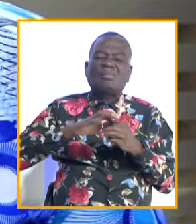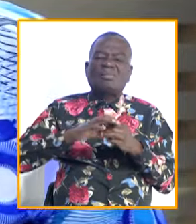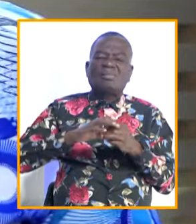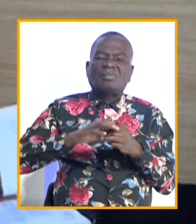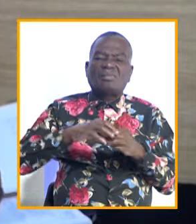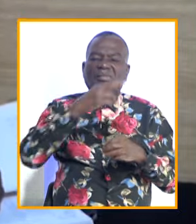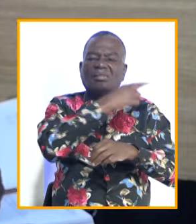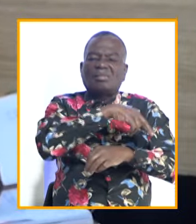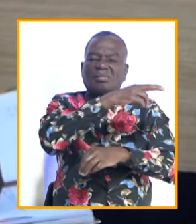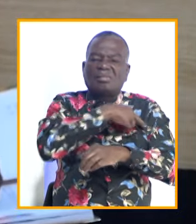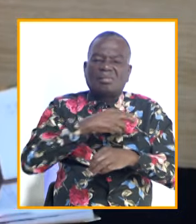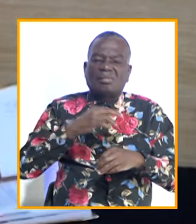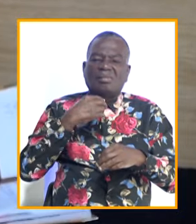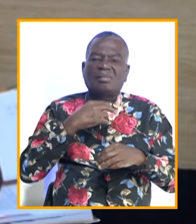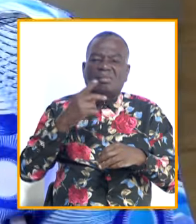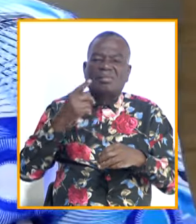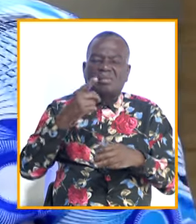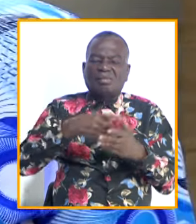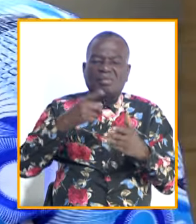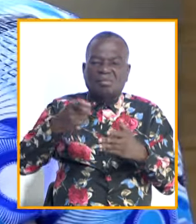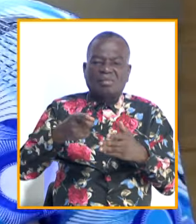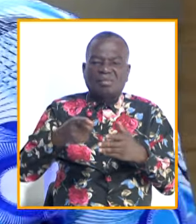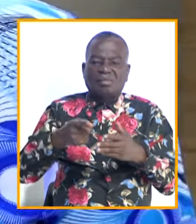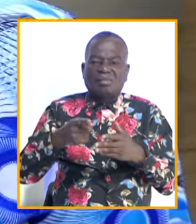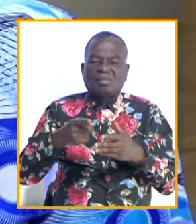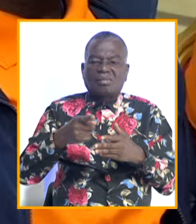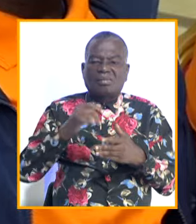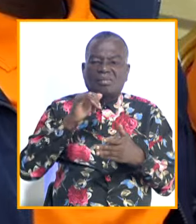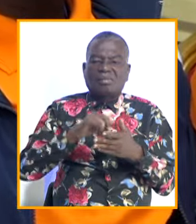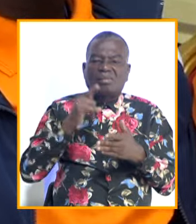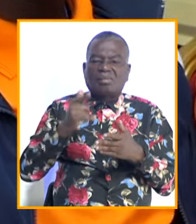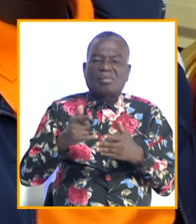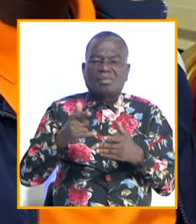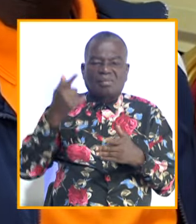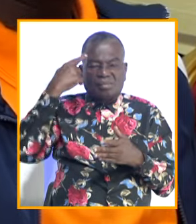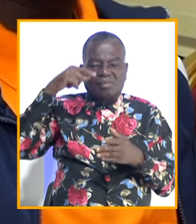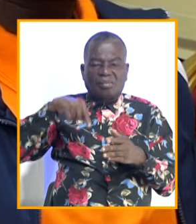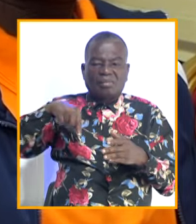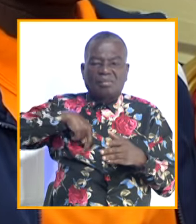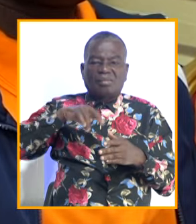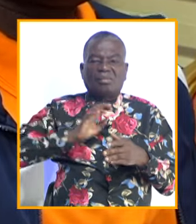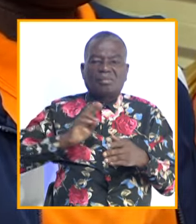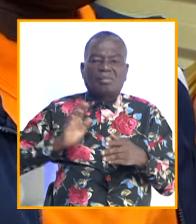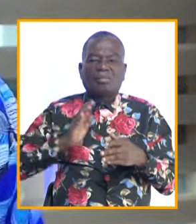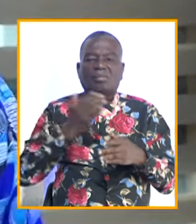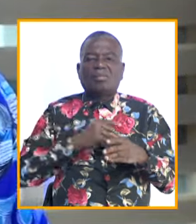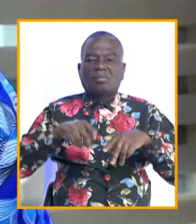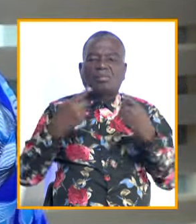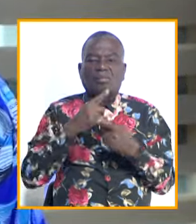là pour rallier les centres de santé. Donc c'est dans ce sens que l'ASC existe. L'ASC, il avait